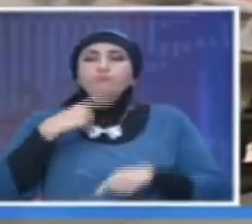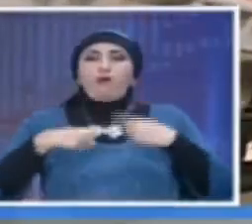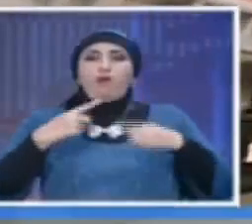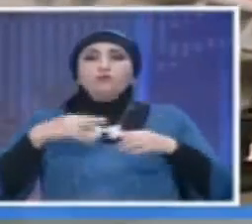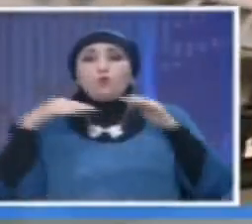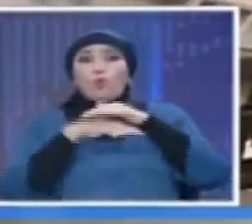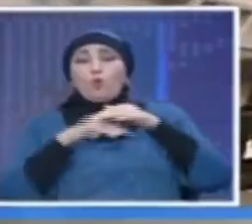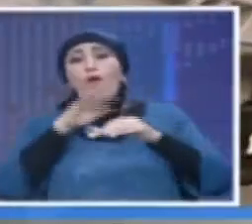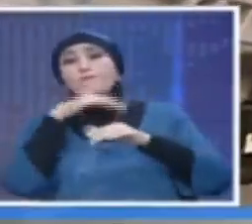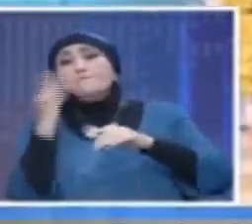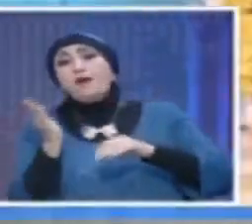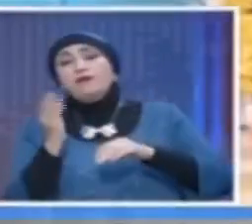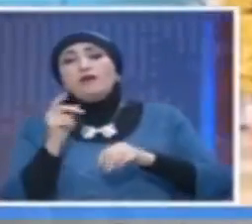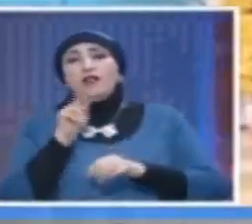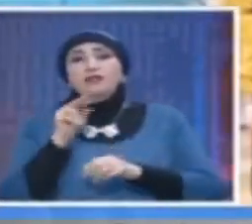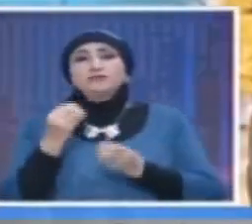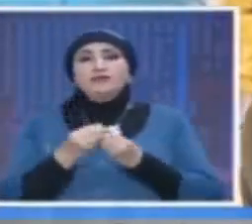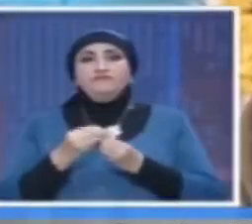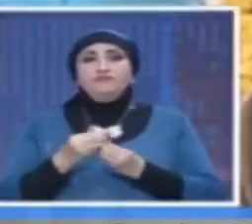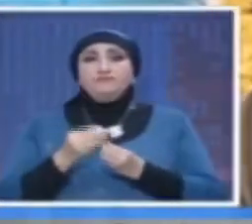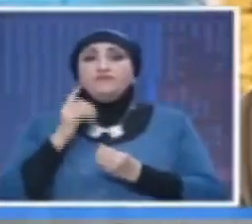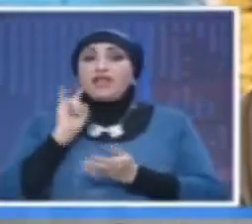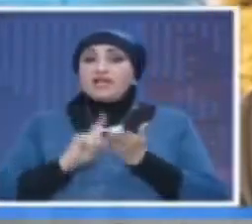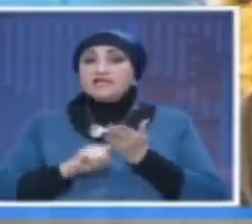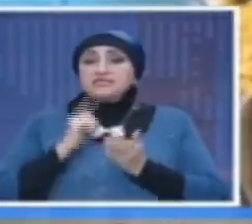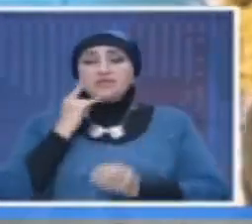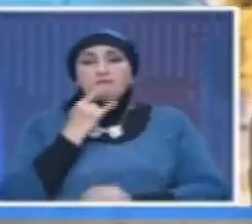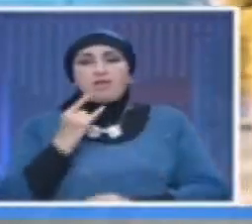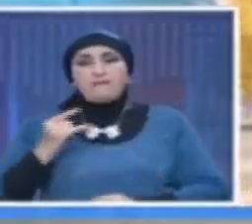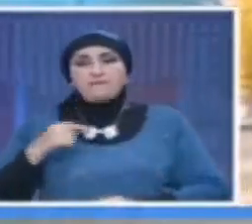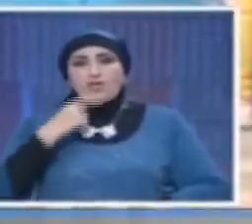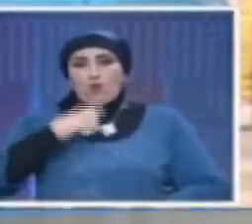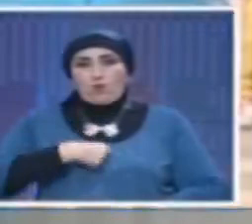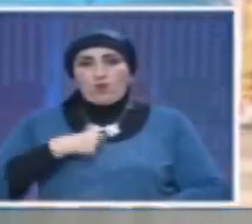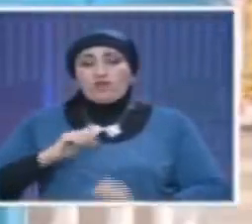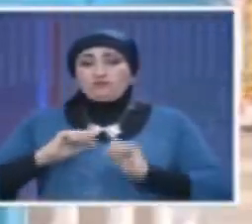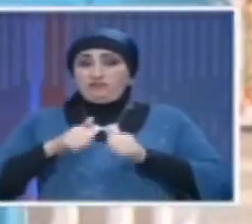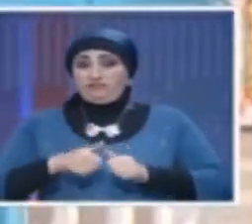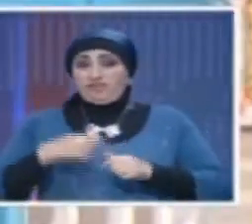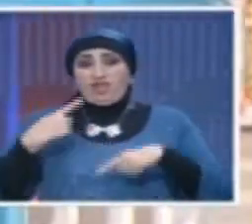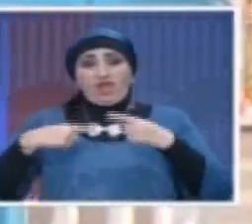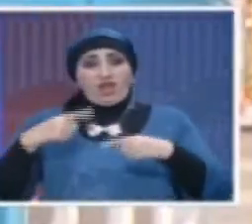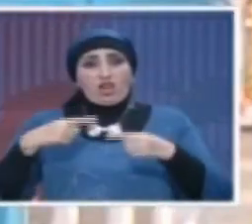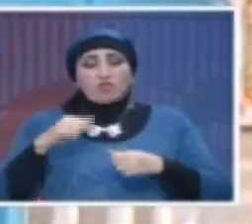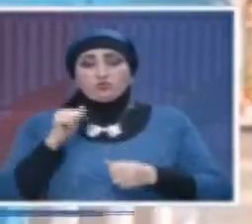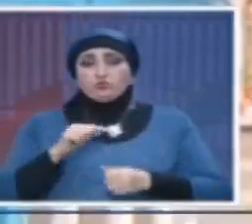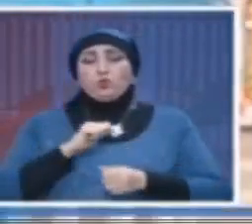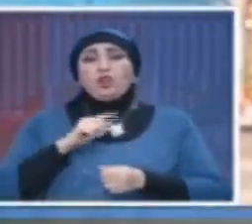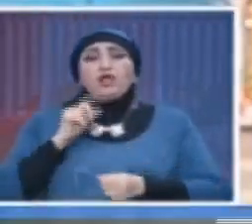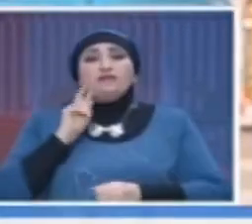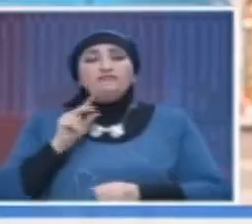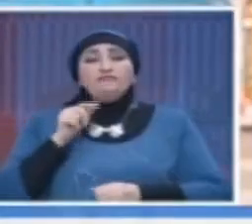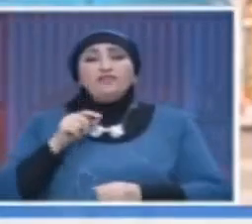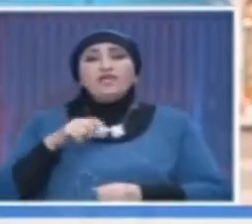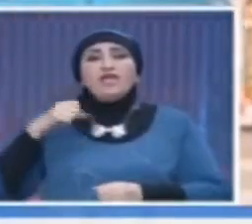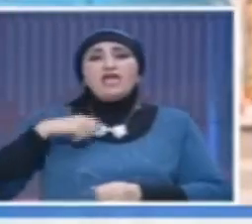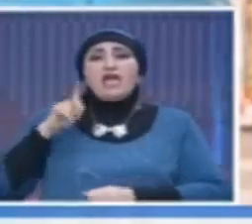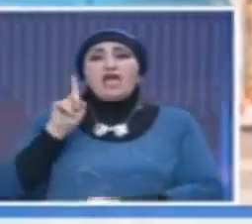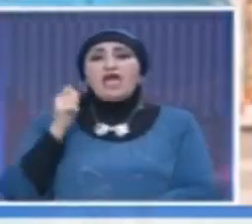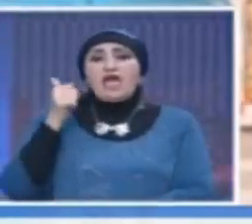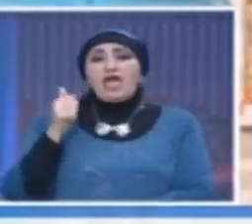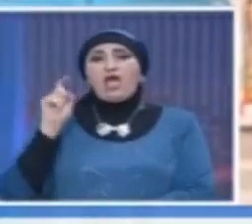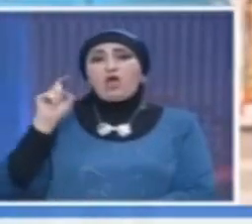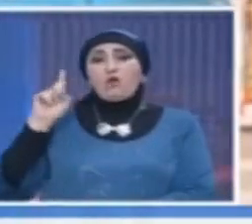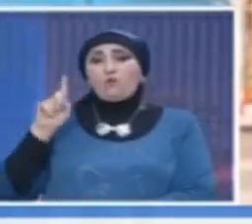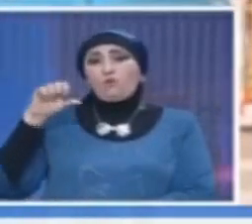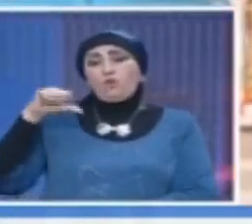الداخل والخارج لسلامة وأمان الركاب. نكون في ورش الرئيسية وخاصة ورشة أبو غاطس